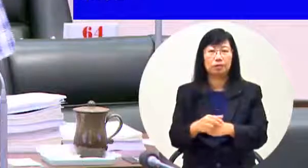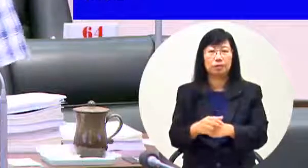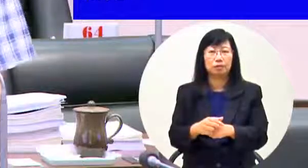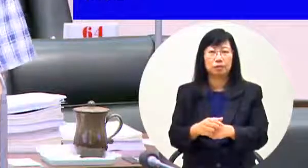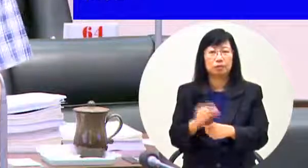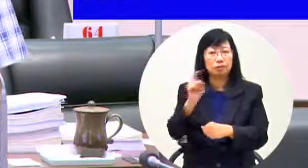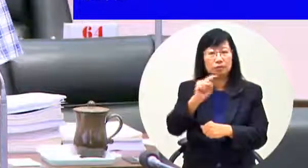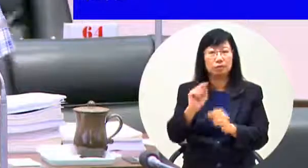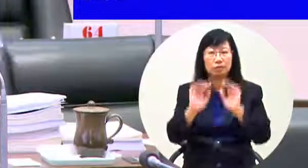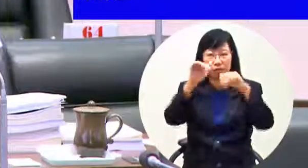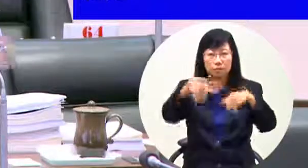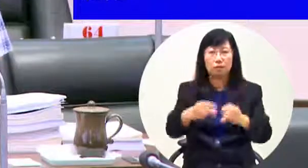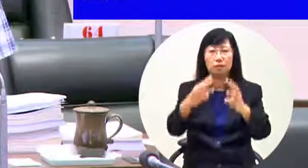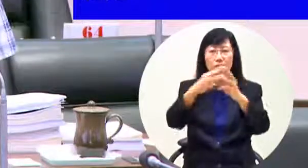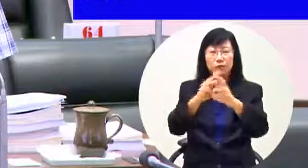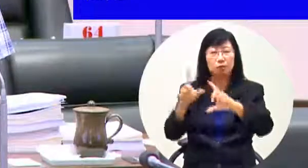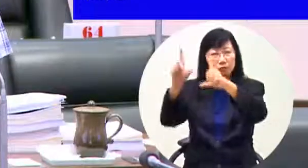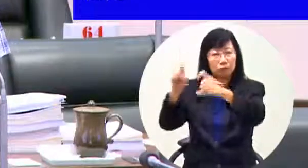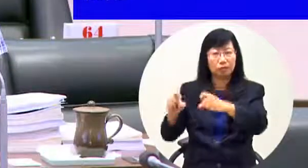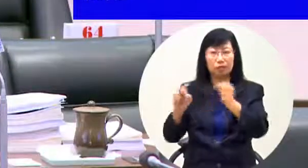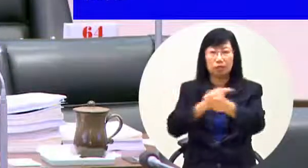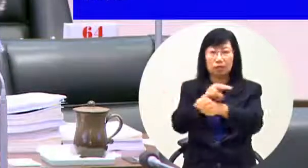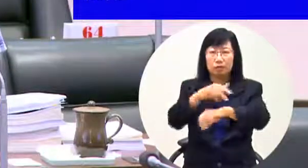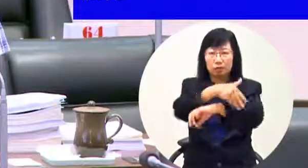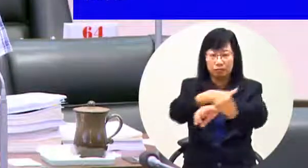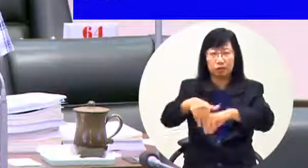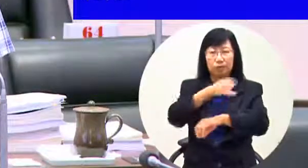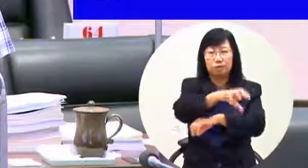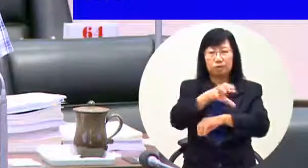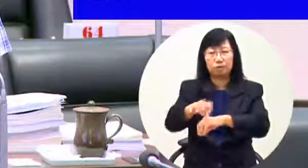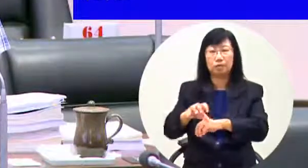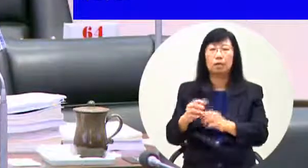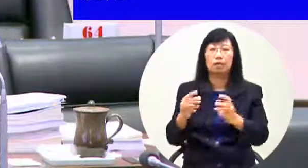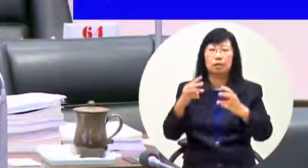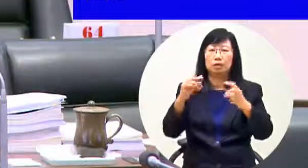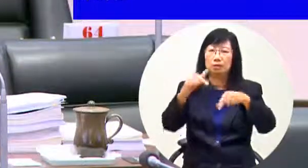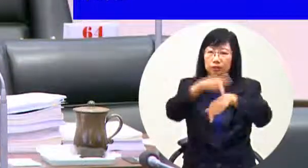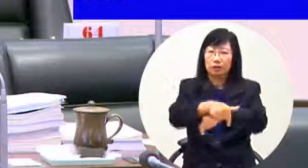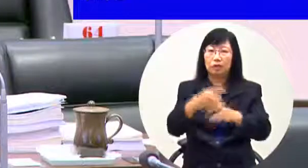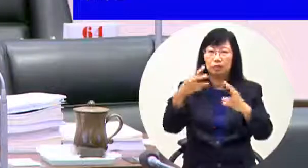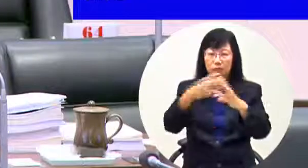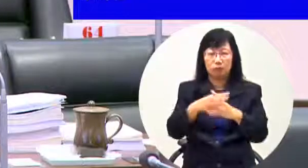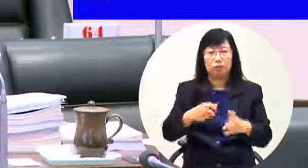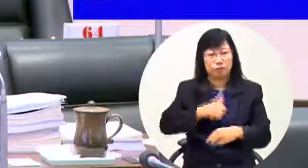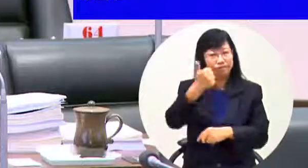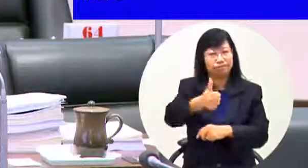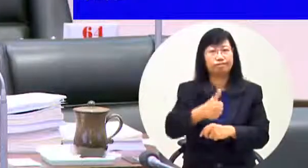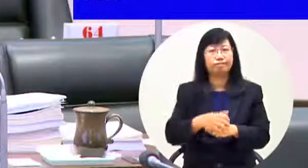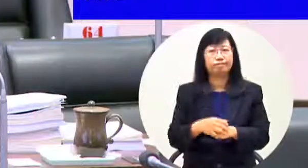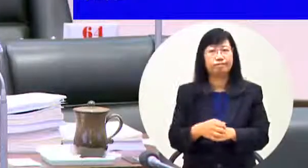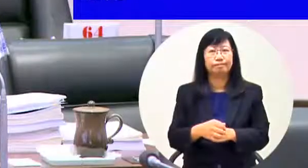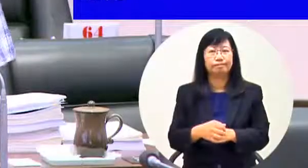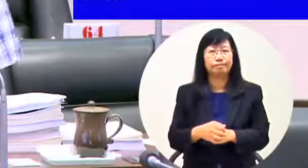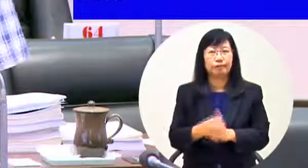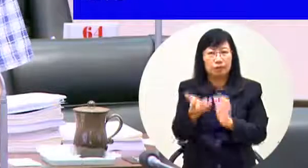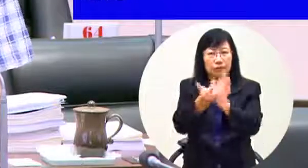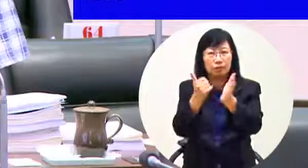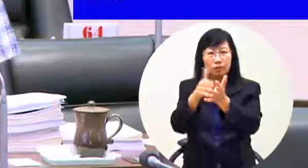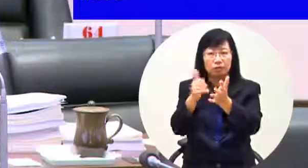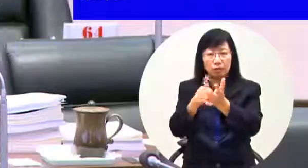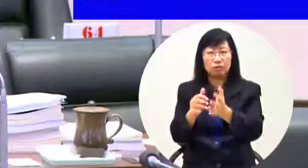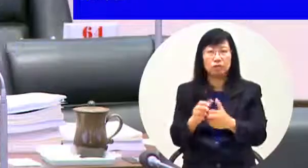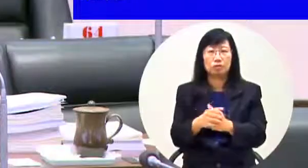边、兰州什么，我跟你讲，真的很好，而且预算总经费不会比你高铁还